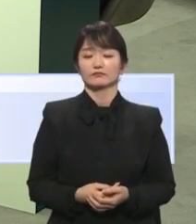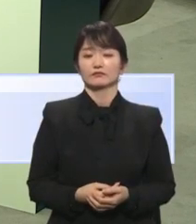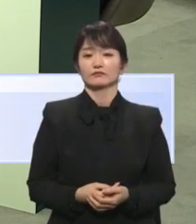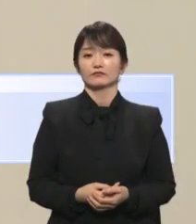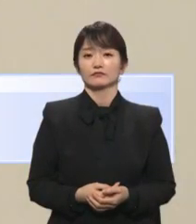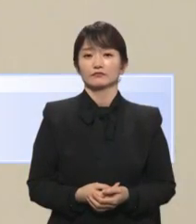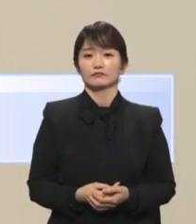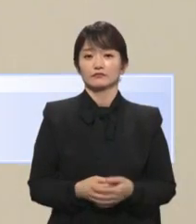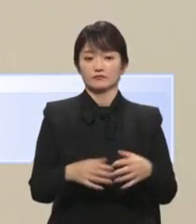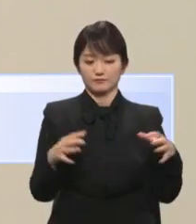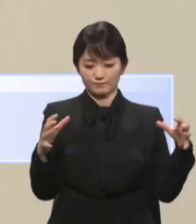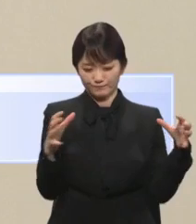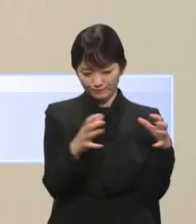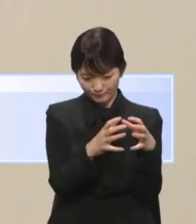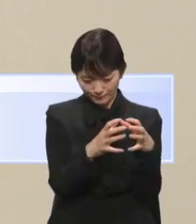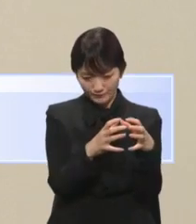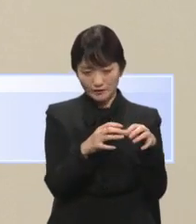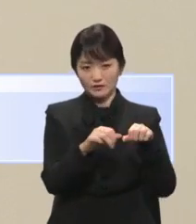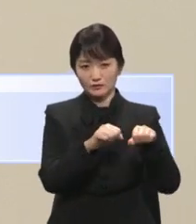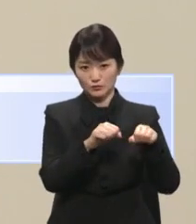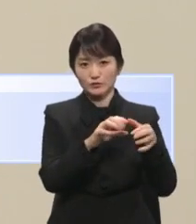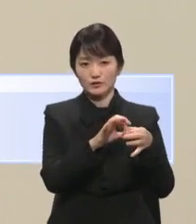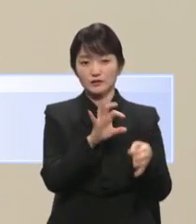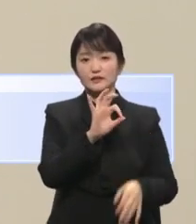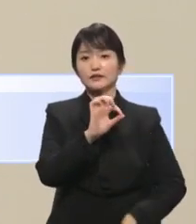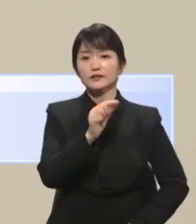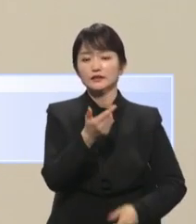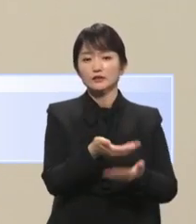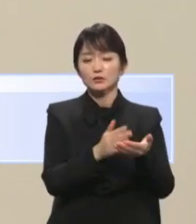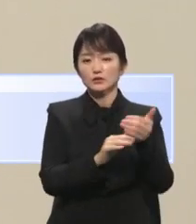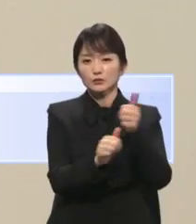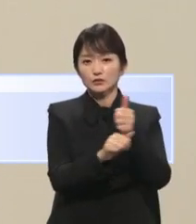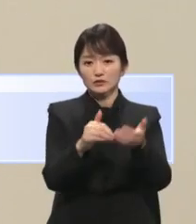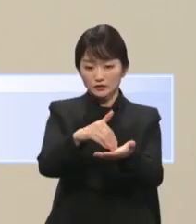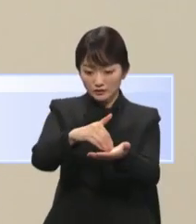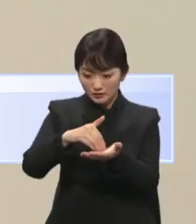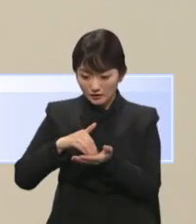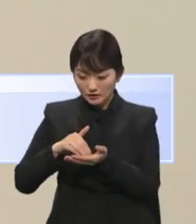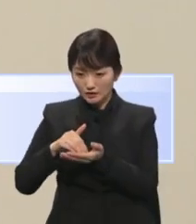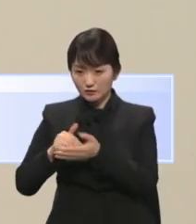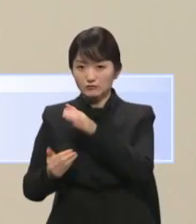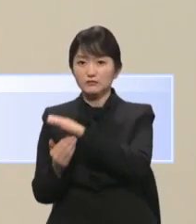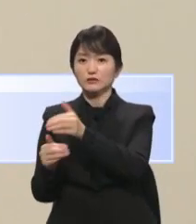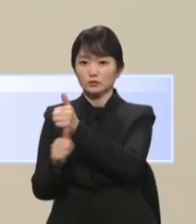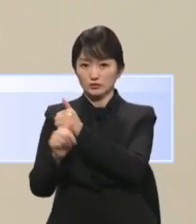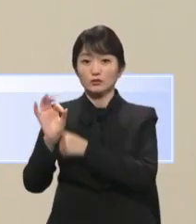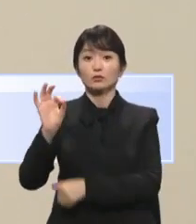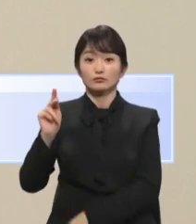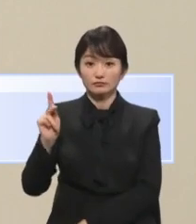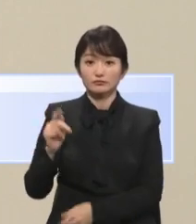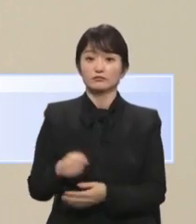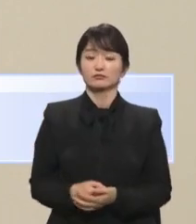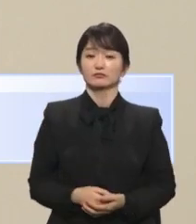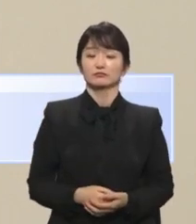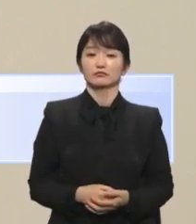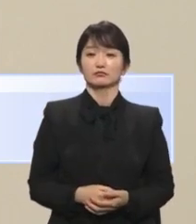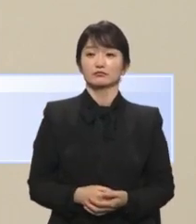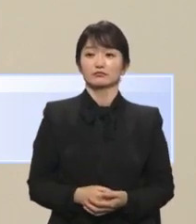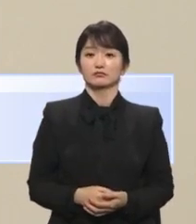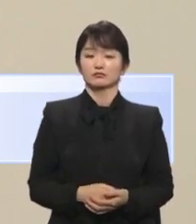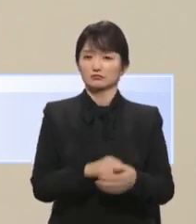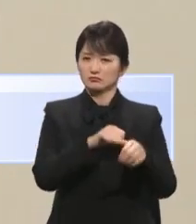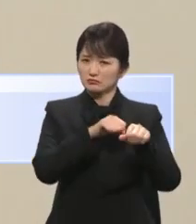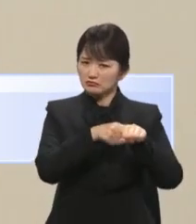통합 행보의 차원에서 이제 인요한 혁신위원장이 제안한 것을 최고위가 받아든 형국인데 징계라는 것이 사실